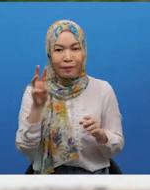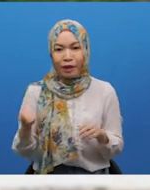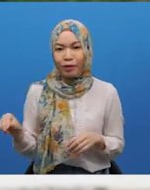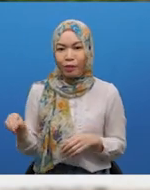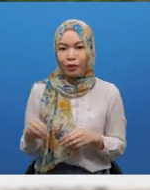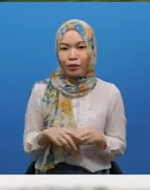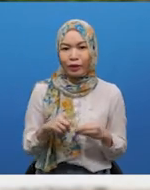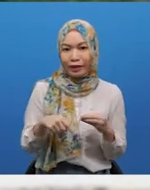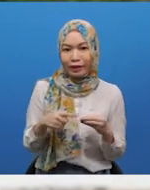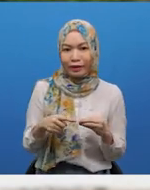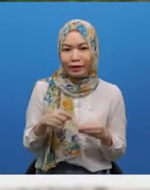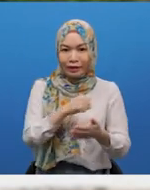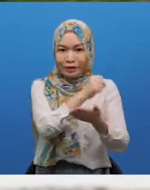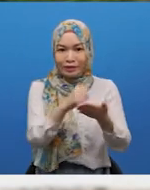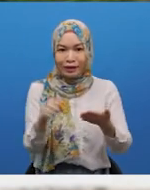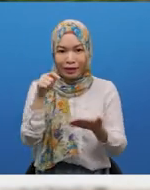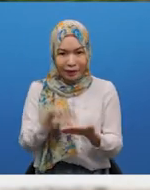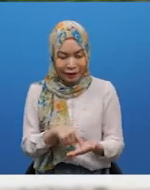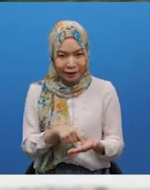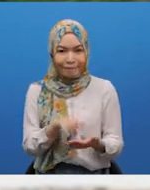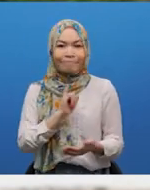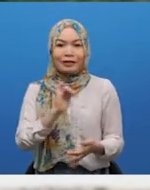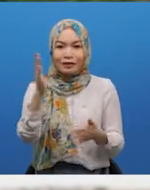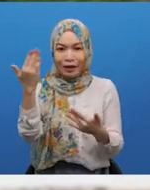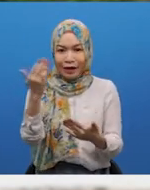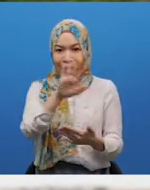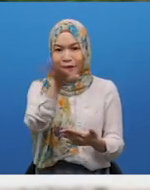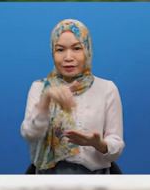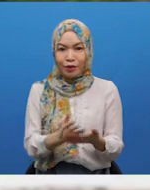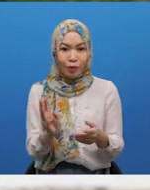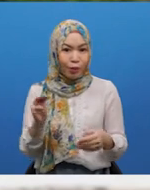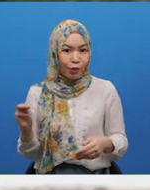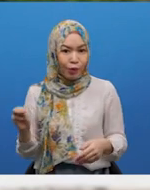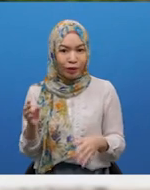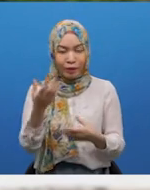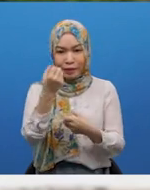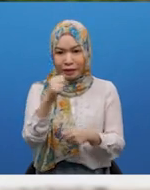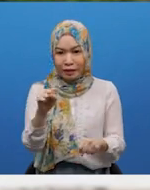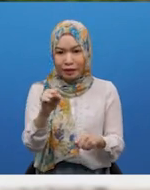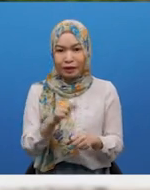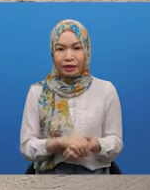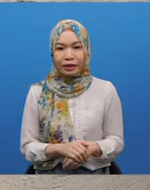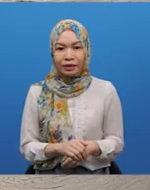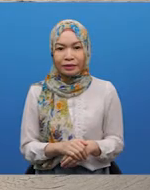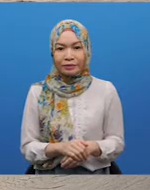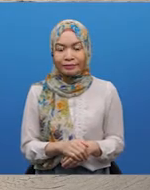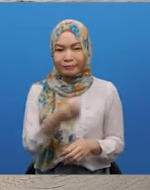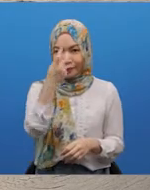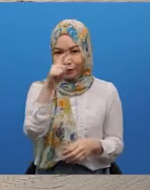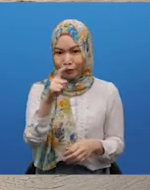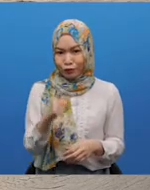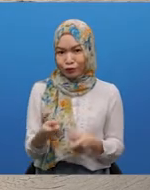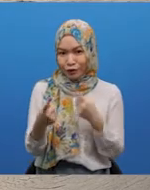ini. Diharapkan agar murid-murid telah bersedia untuk menjawab soalan-soalan ini. Soalan